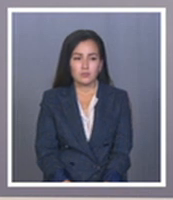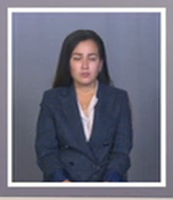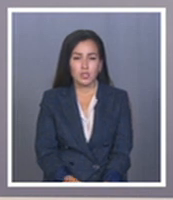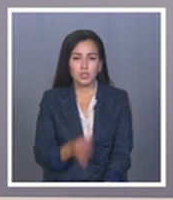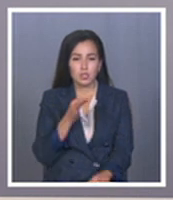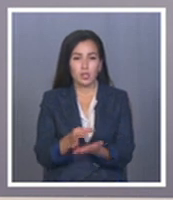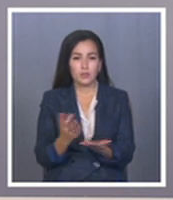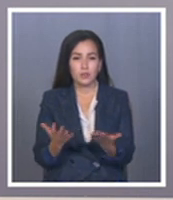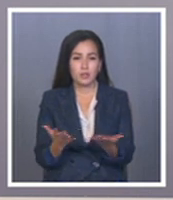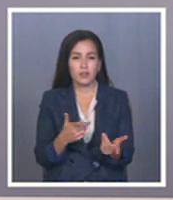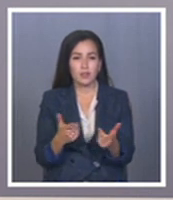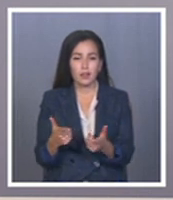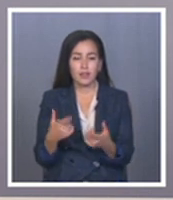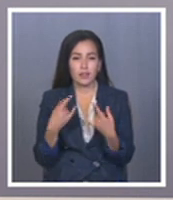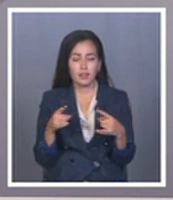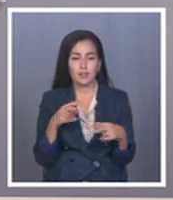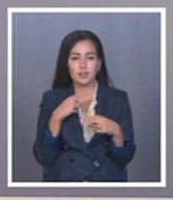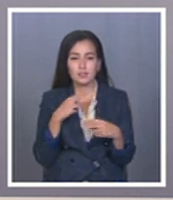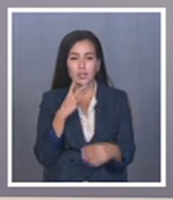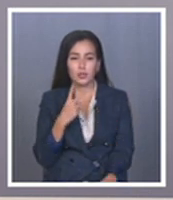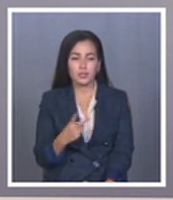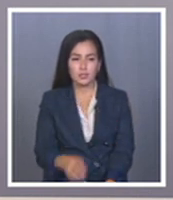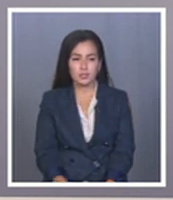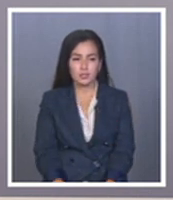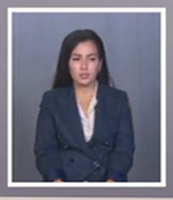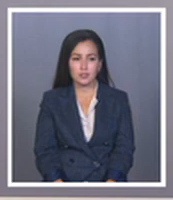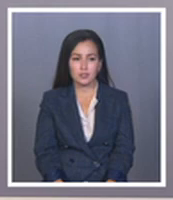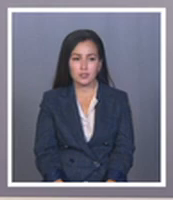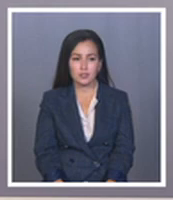Жауаптарыңыз дайын болса, экранға назар аударыңыздар.